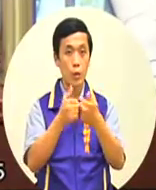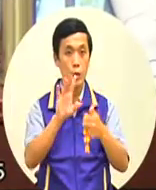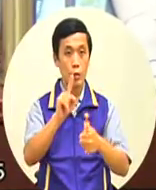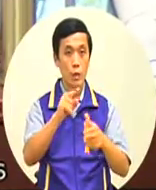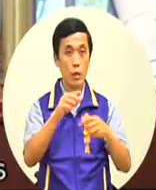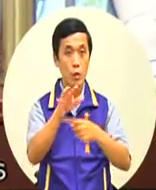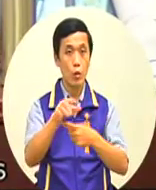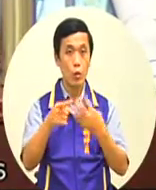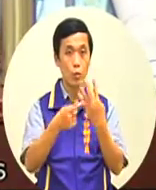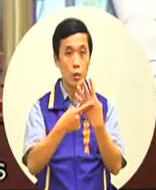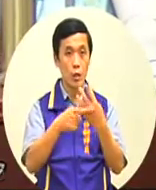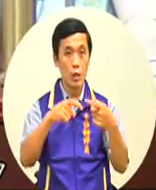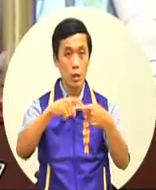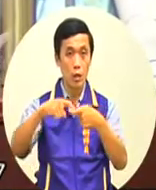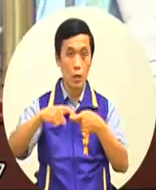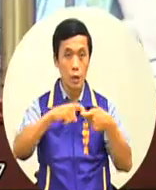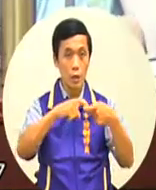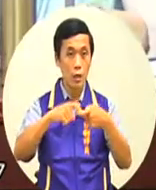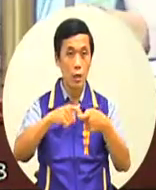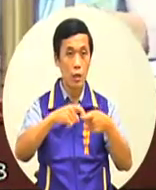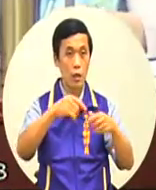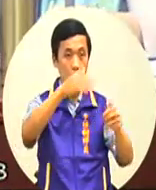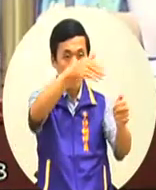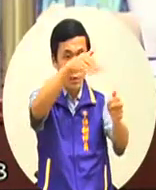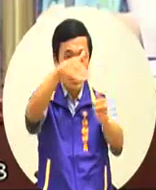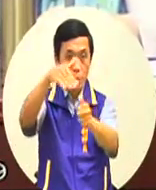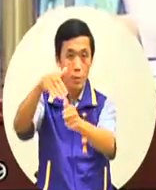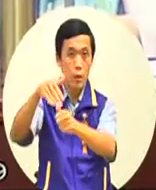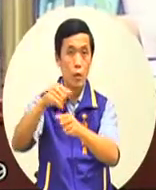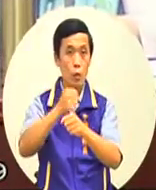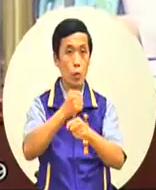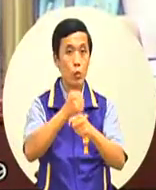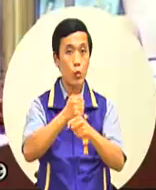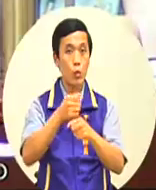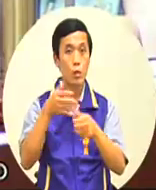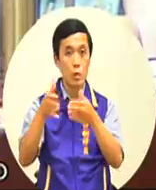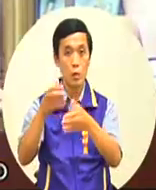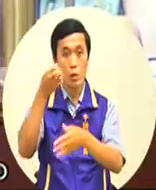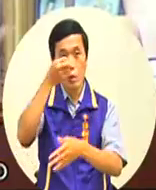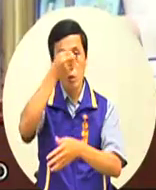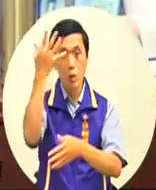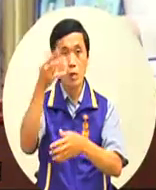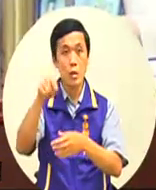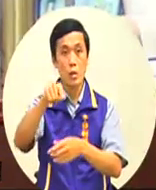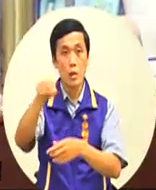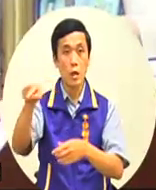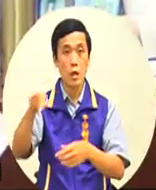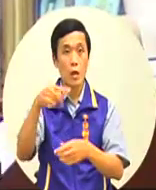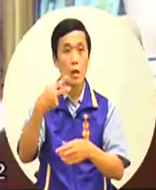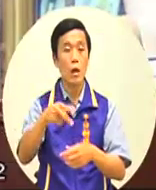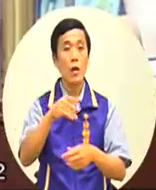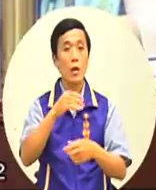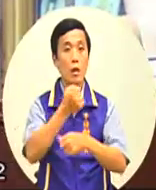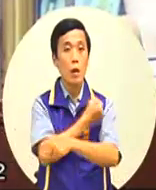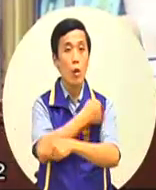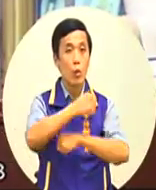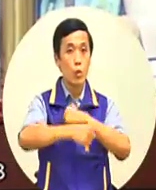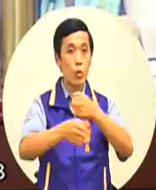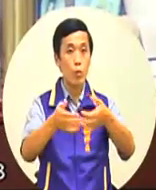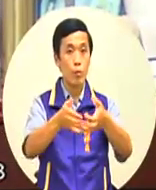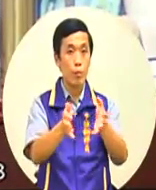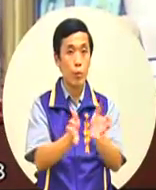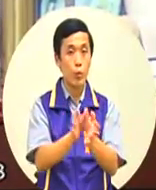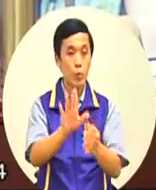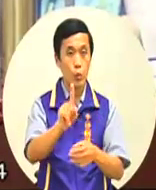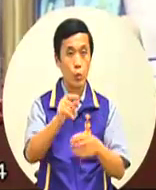合征才的平台，伊是针对青年跟农二代的部分。啊，劳动部家有一个